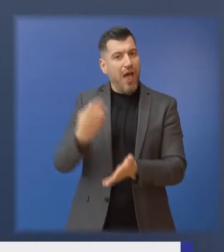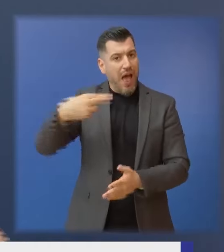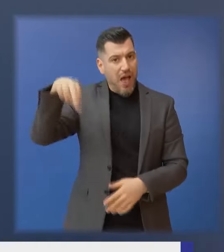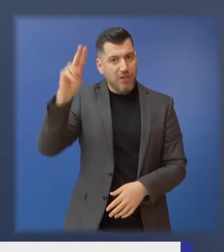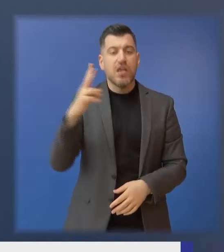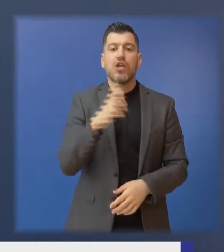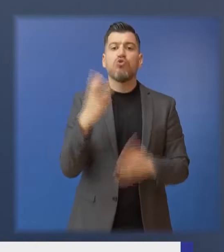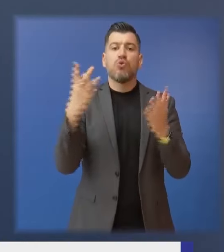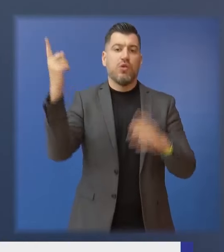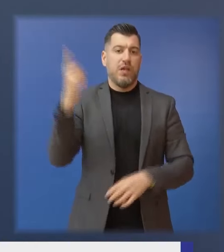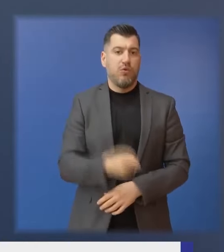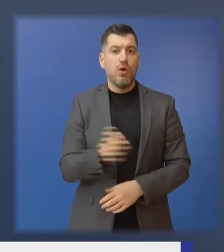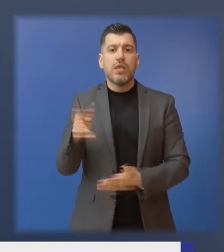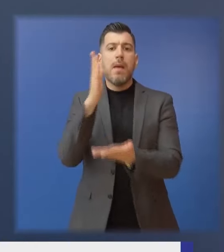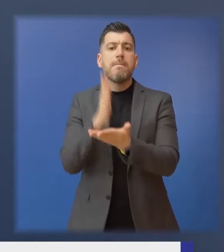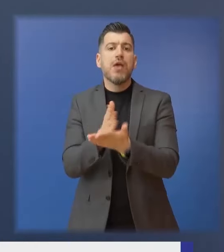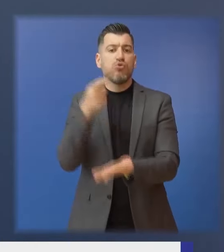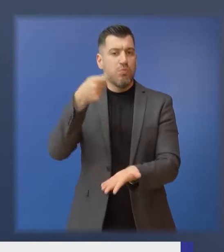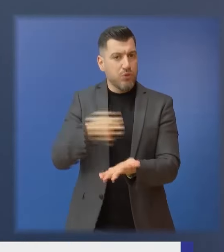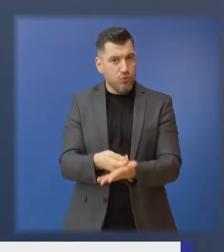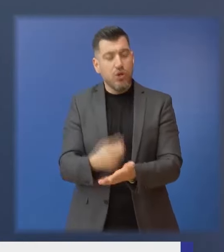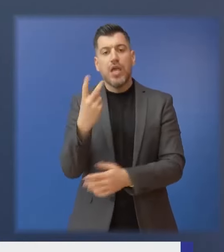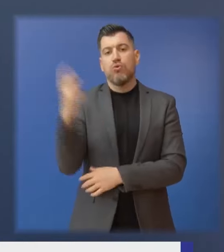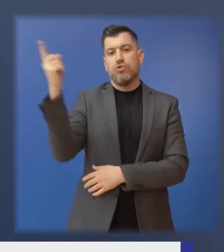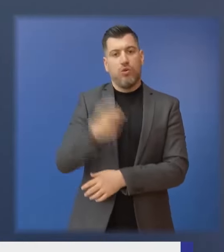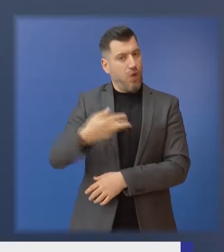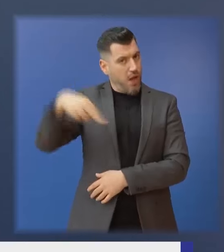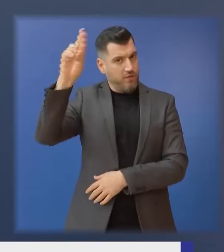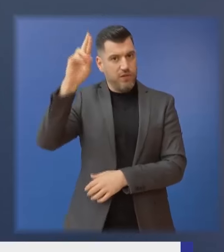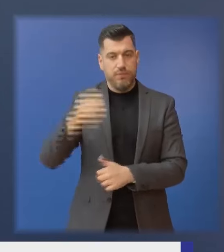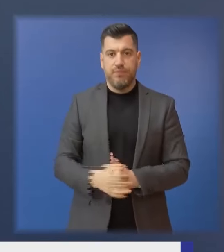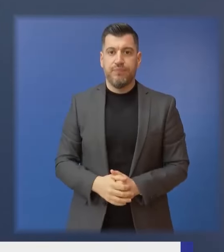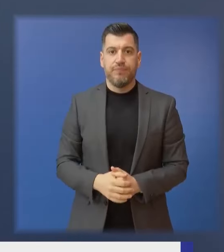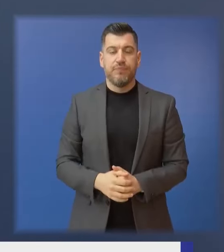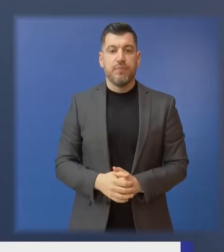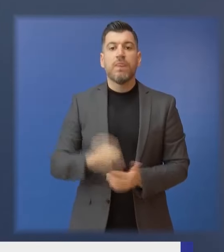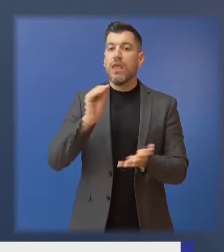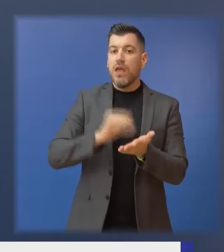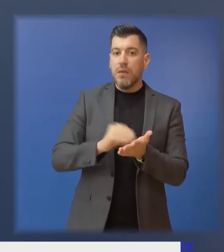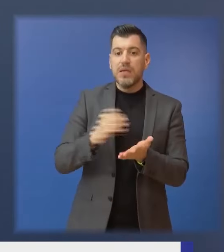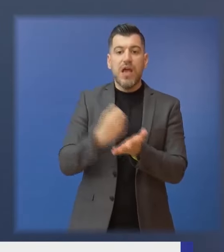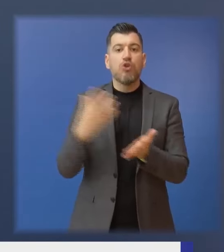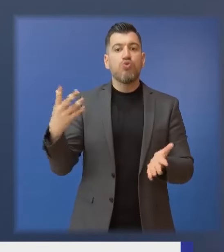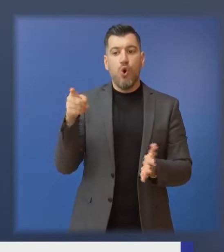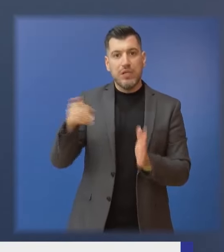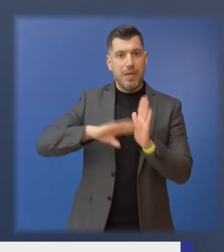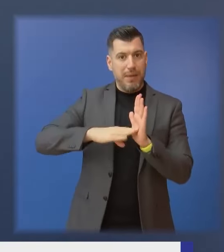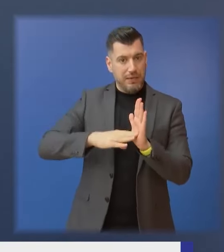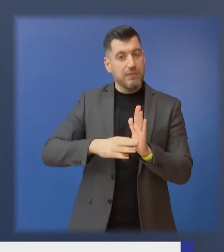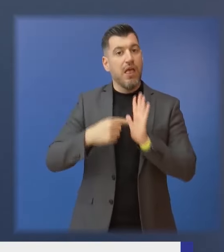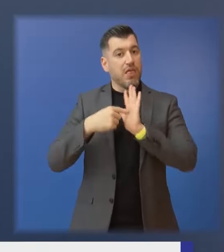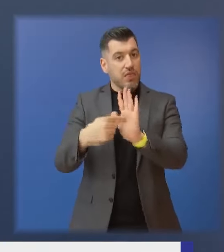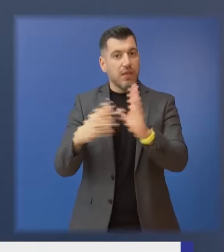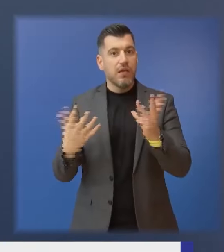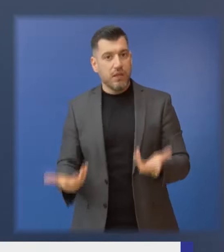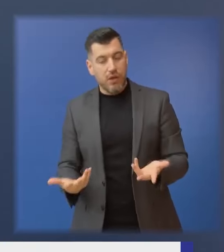28% και ο μέσος μισθός κατά 20% επιπλέον από την ανάλυση που κάνει ο οσα προκύπτει ότι το